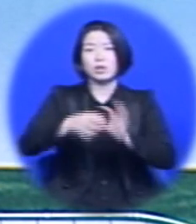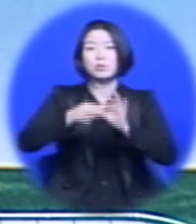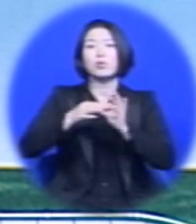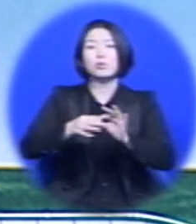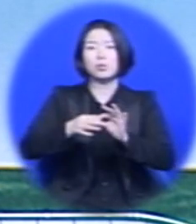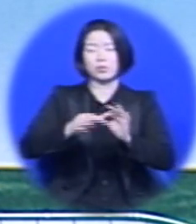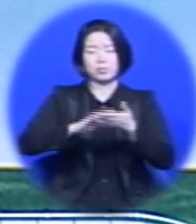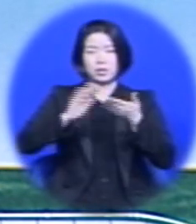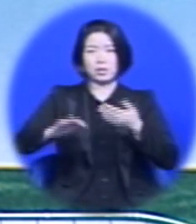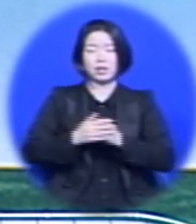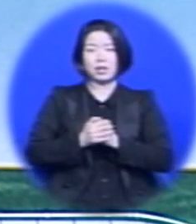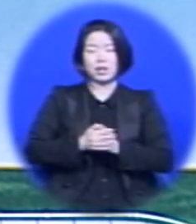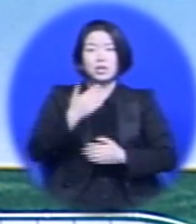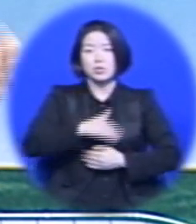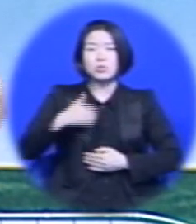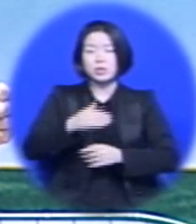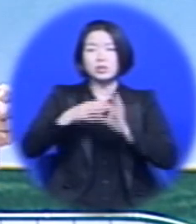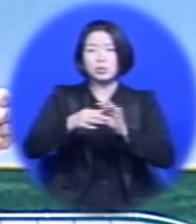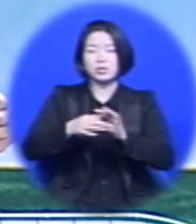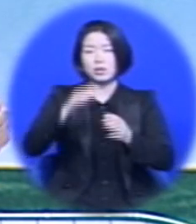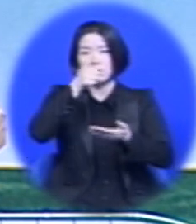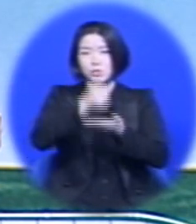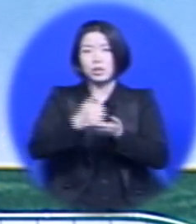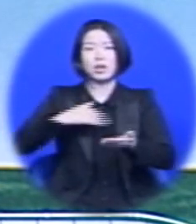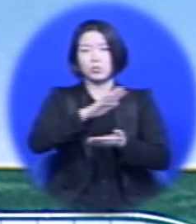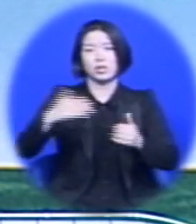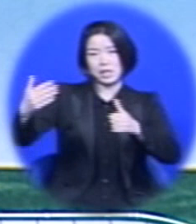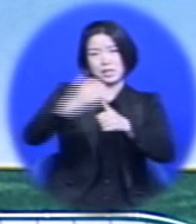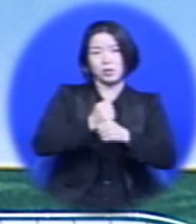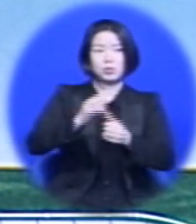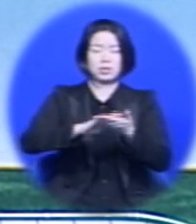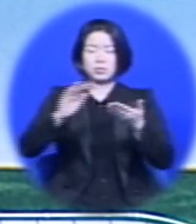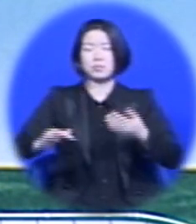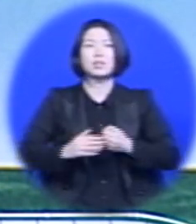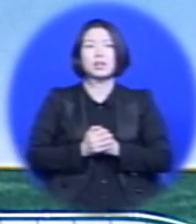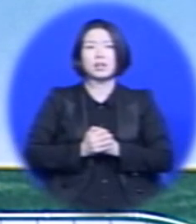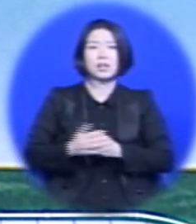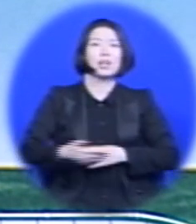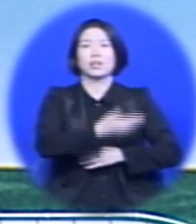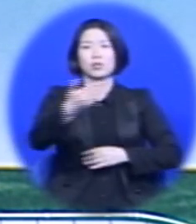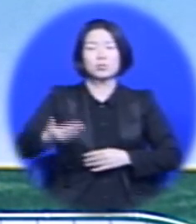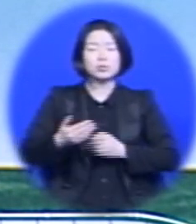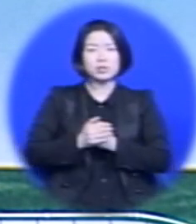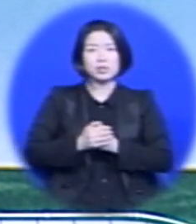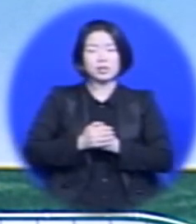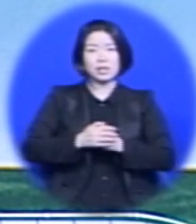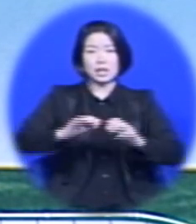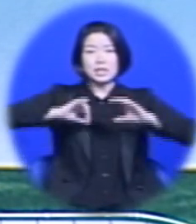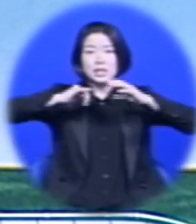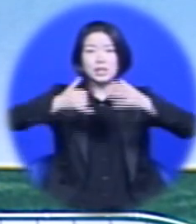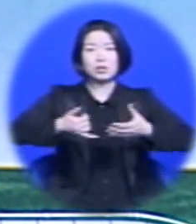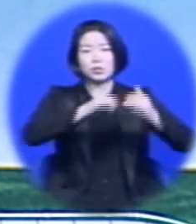통로입니다 육신을 통하여 죄가 우리를 사로잡아 옵니다 여러분 인류 역사